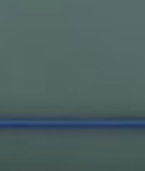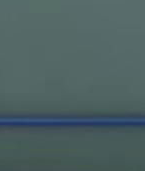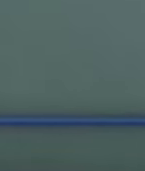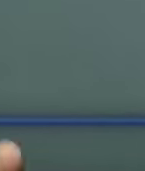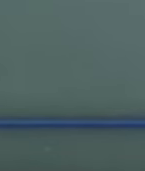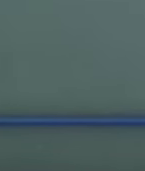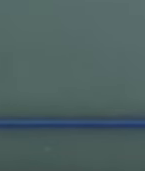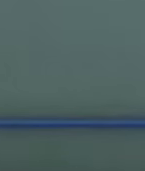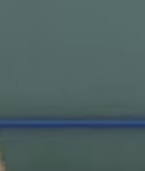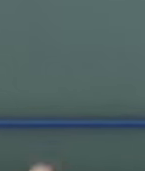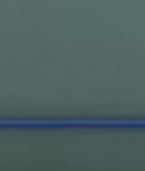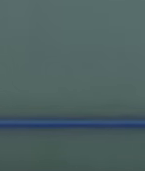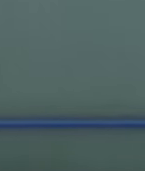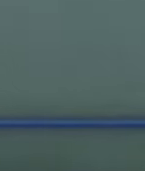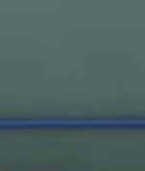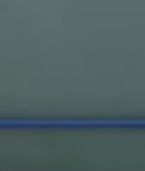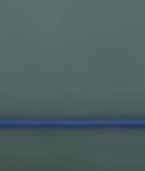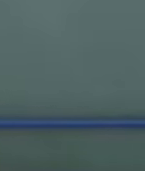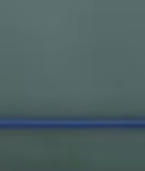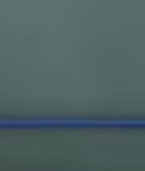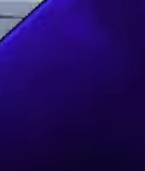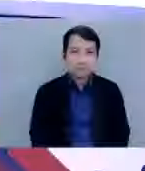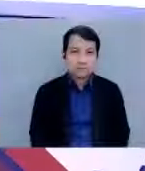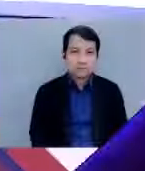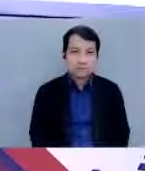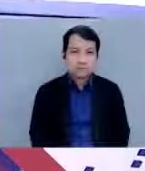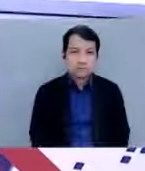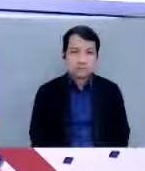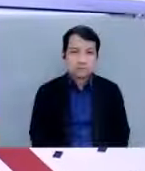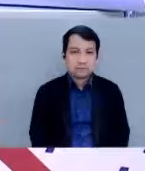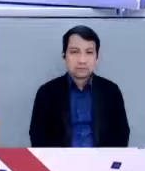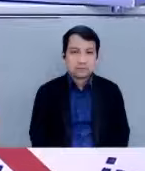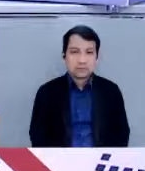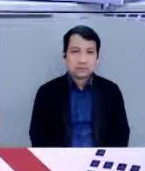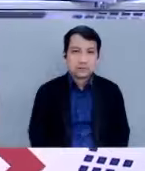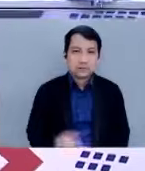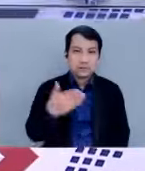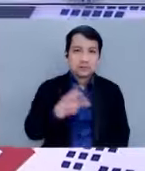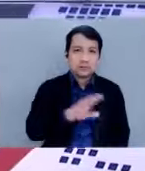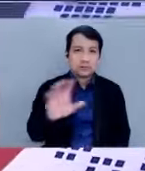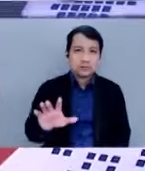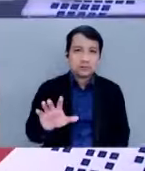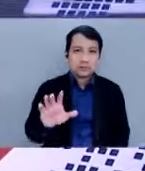picture with my hand. Magbabalik pa ang Frontline Night.